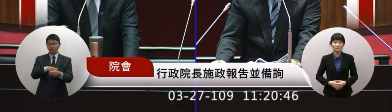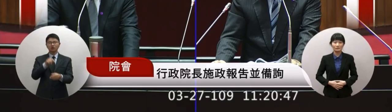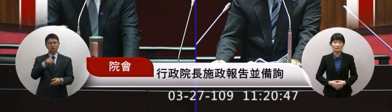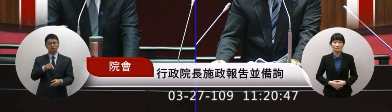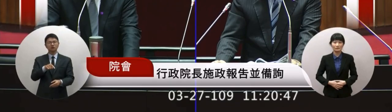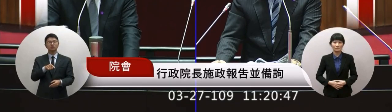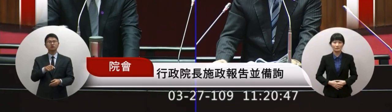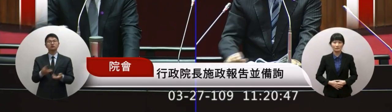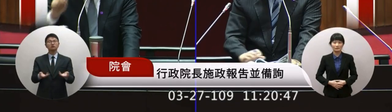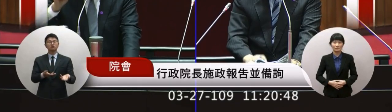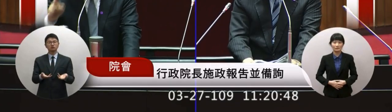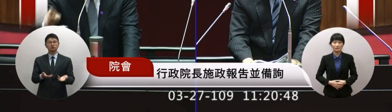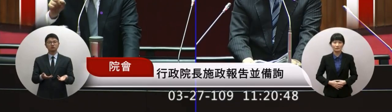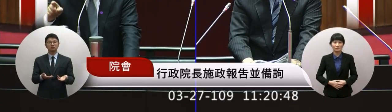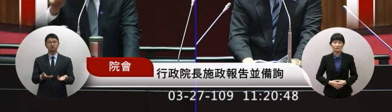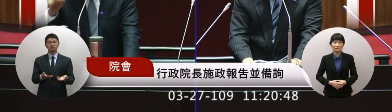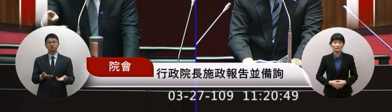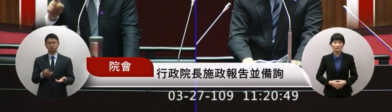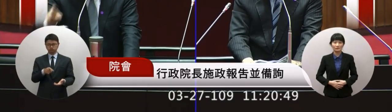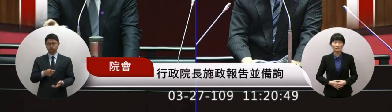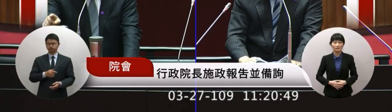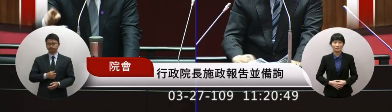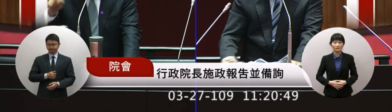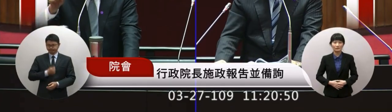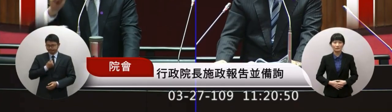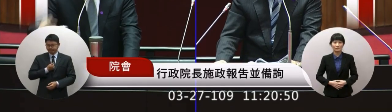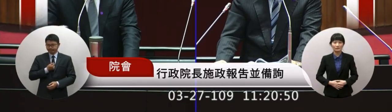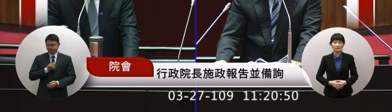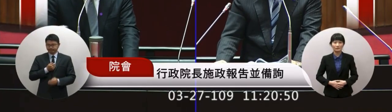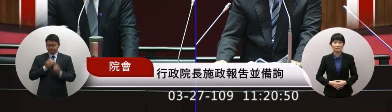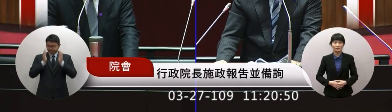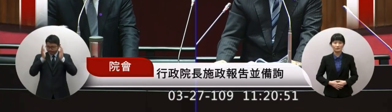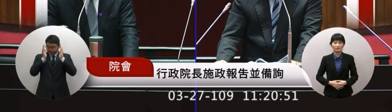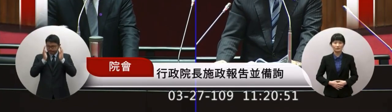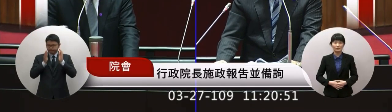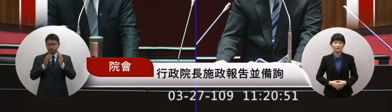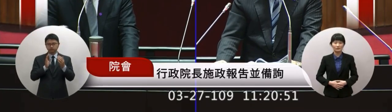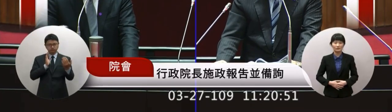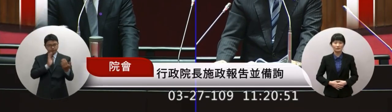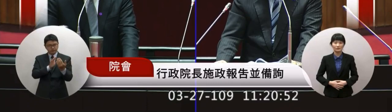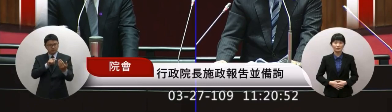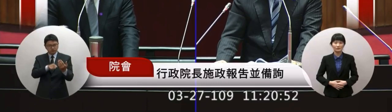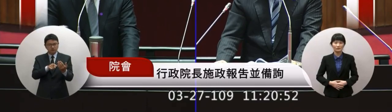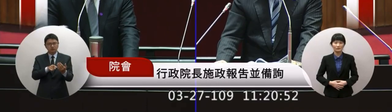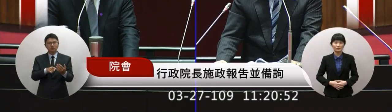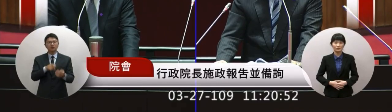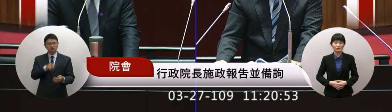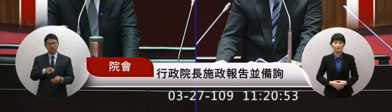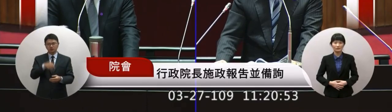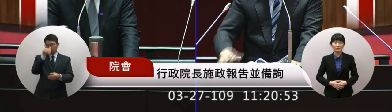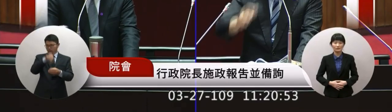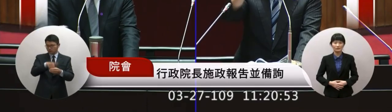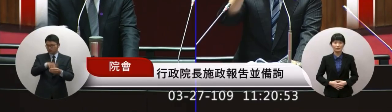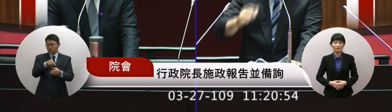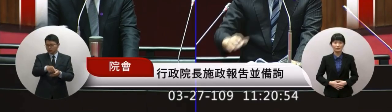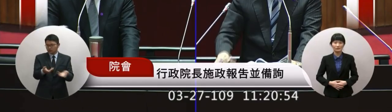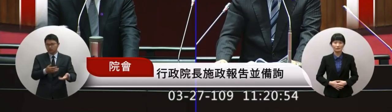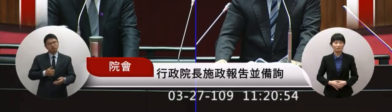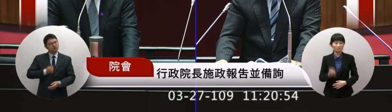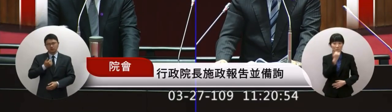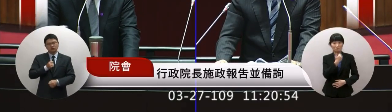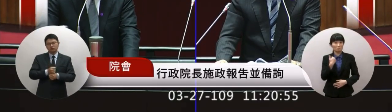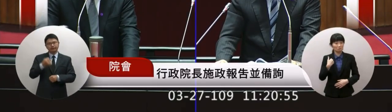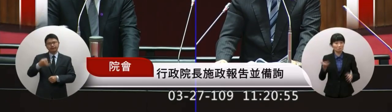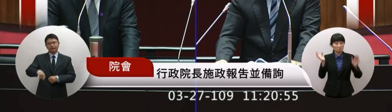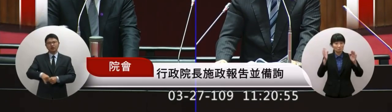非常需要面对，因为做得不好， 那一个选举真的办 对啊，那搞到晚上